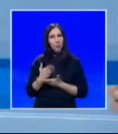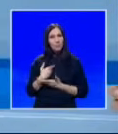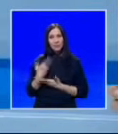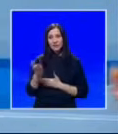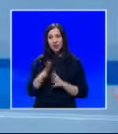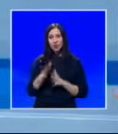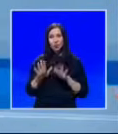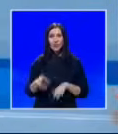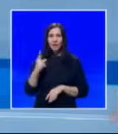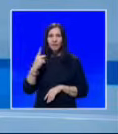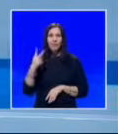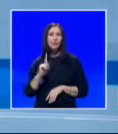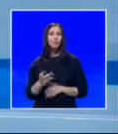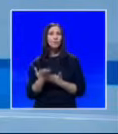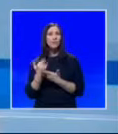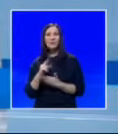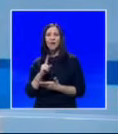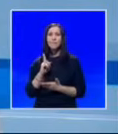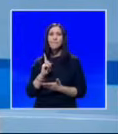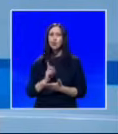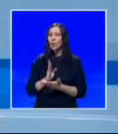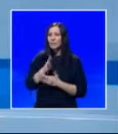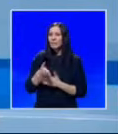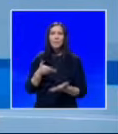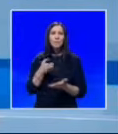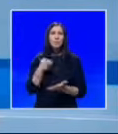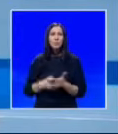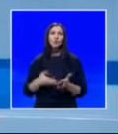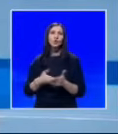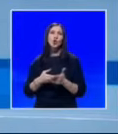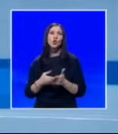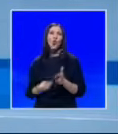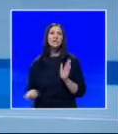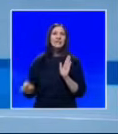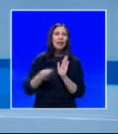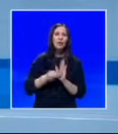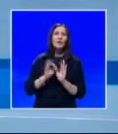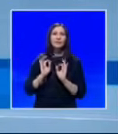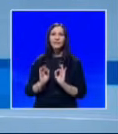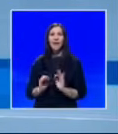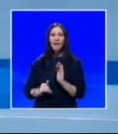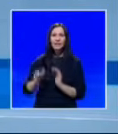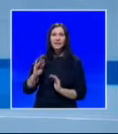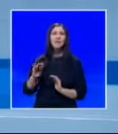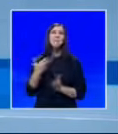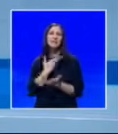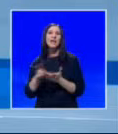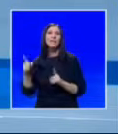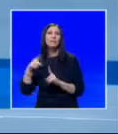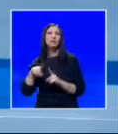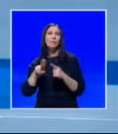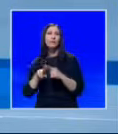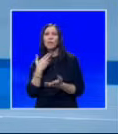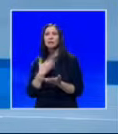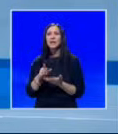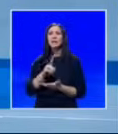останат един-двама, които преди не е можело да минат, просто защото е вдигнат така залога, че сега ще има махнете, нали, Теменушка Петкова, махнете еди кого си, но